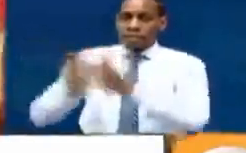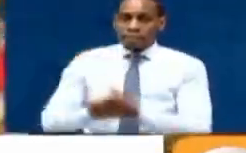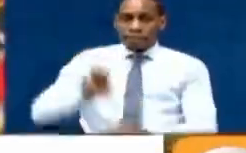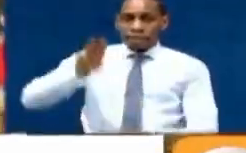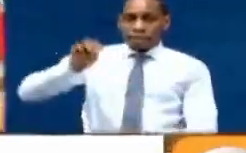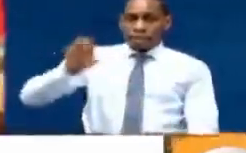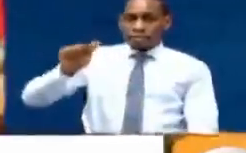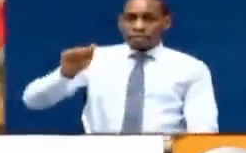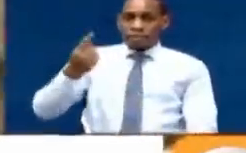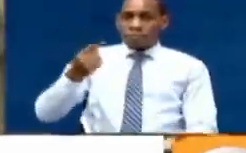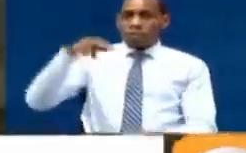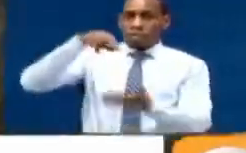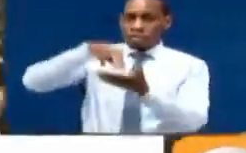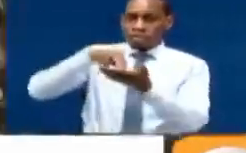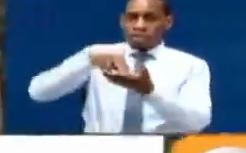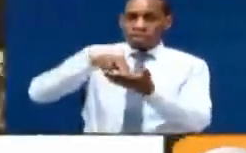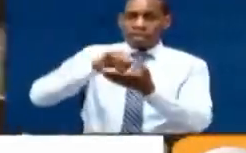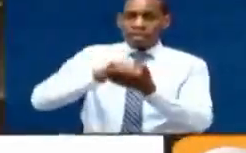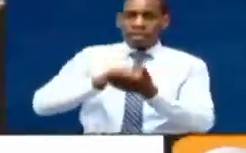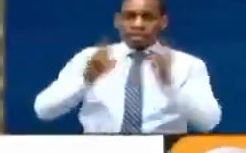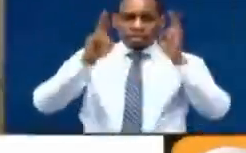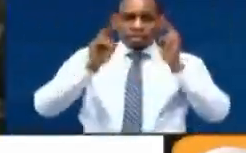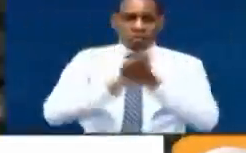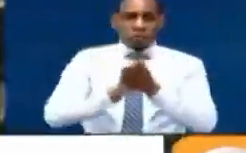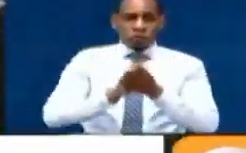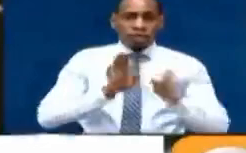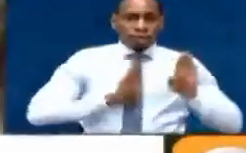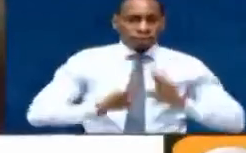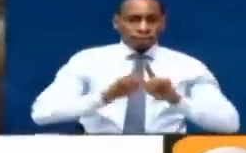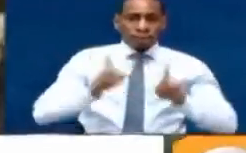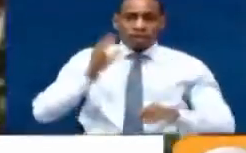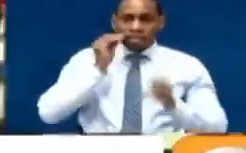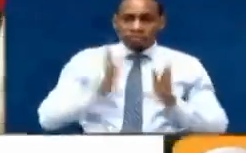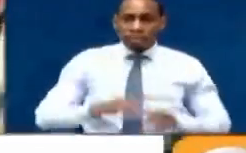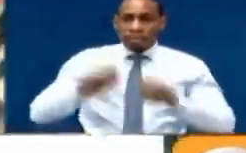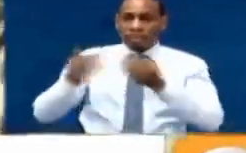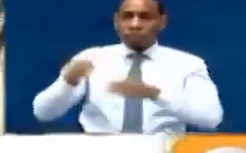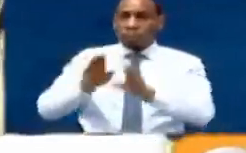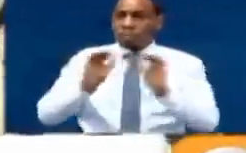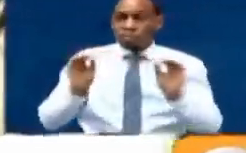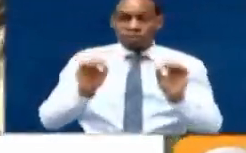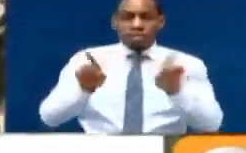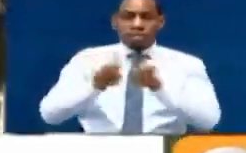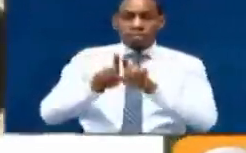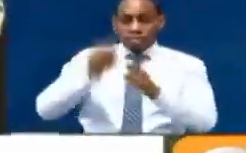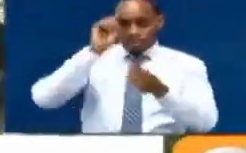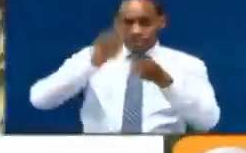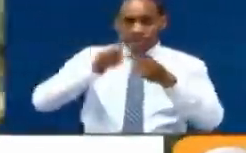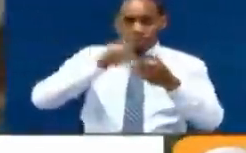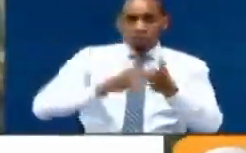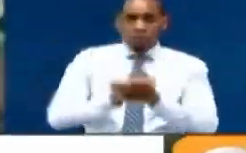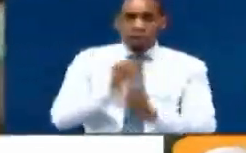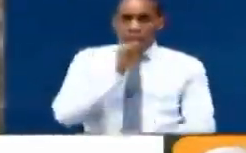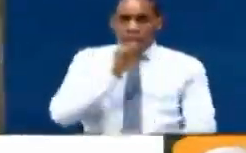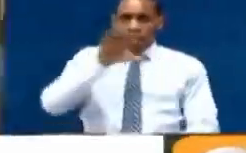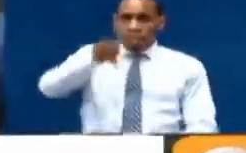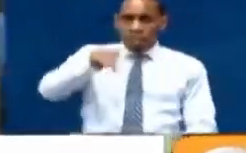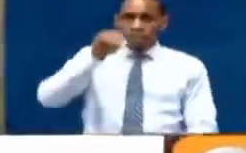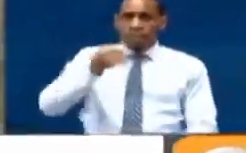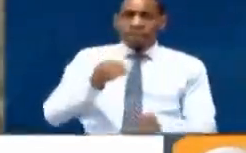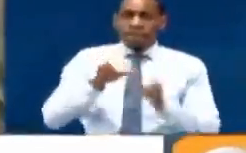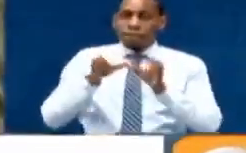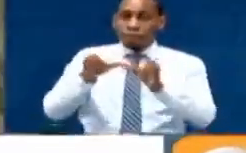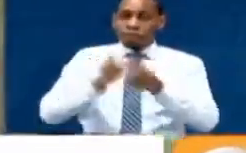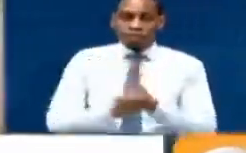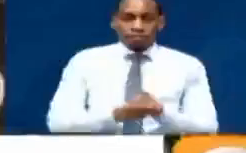Mwakilishi mmoja akasimama kwa hoja ya nidhamu, lakini spika wa bunge asimpe nafasi, naye akakusudia kuchukua kipaza sauti kwa